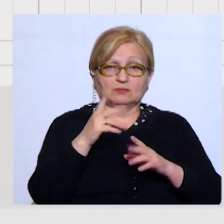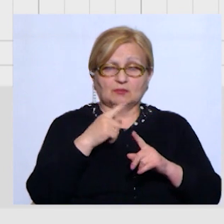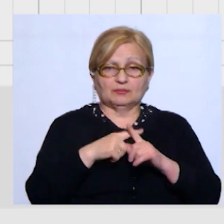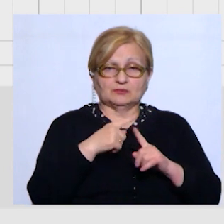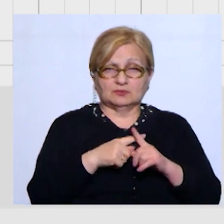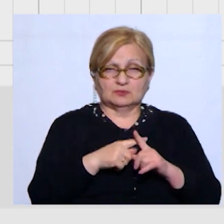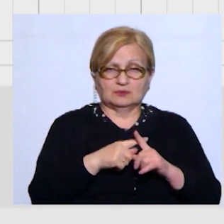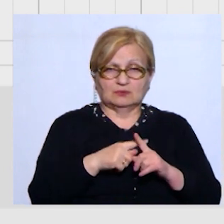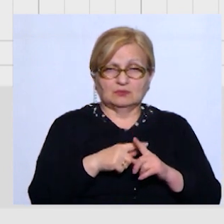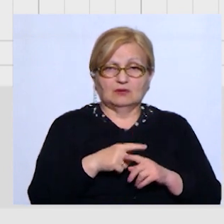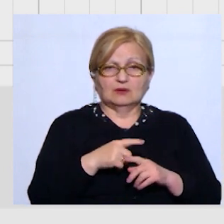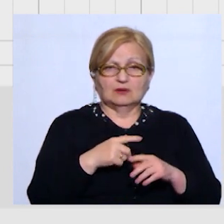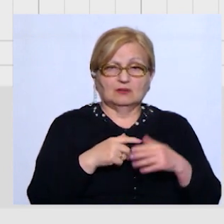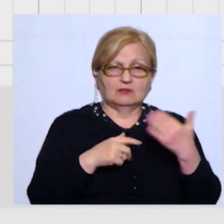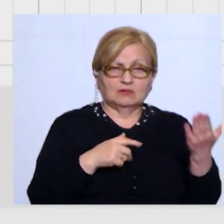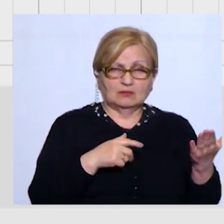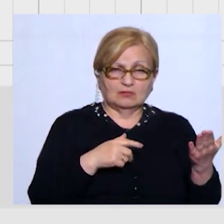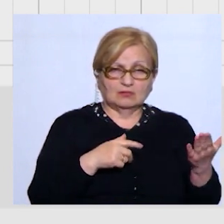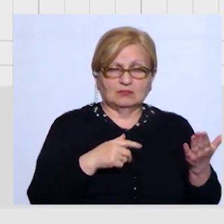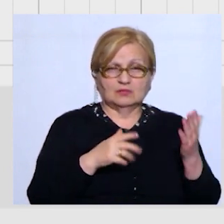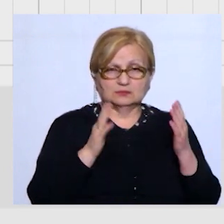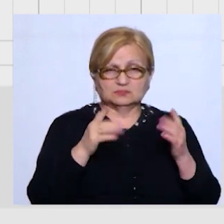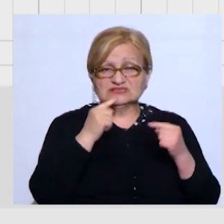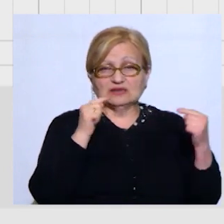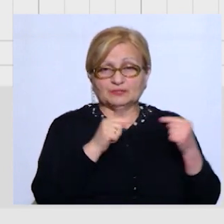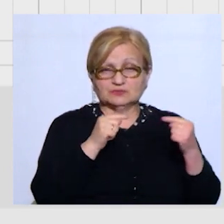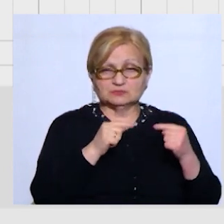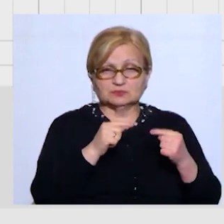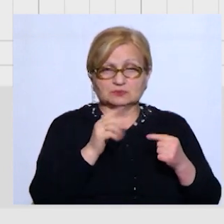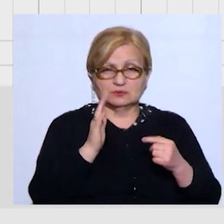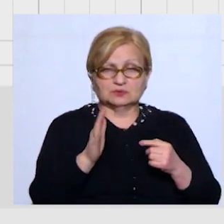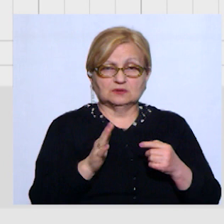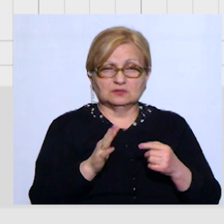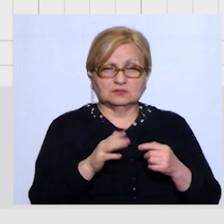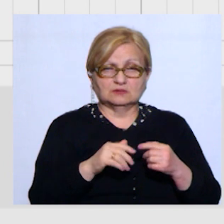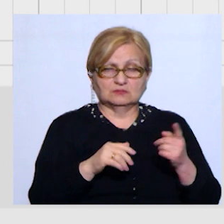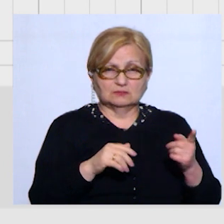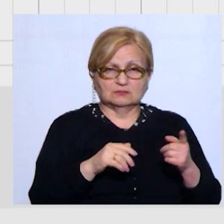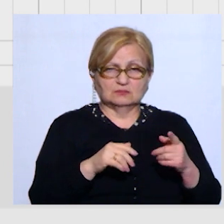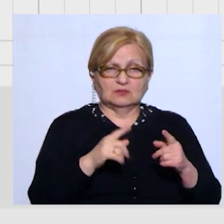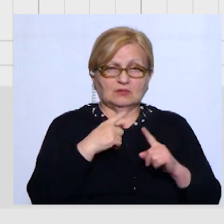პირობითად მინუსის ნაცვლად, ვიცით რომ მარცხნივ საპირისპირო მიმართულებით წავიდა, ხო? თუ ჩვენ აი მას